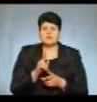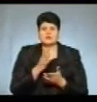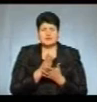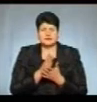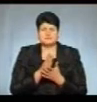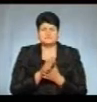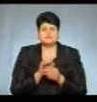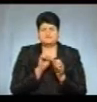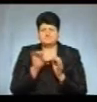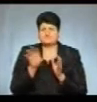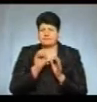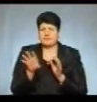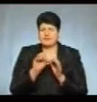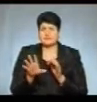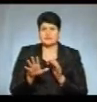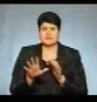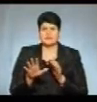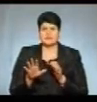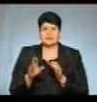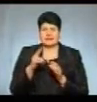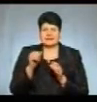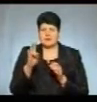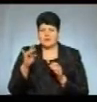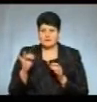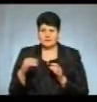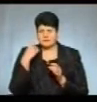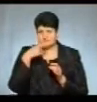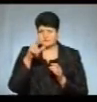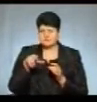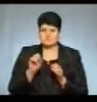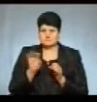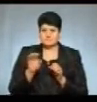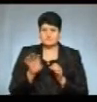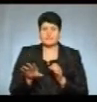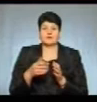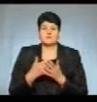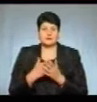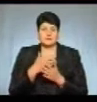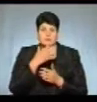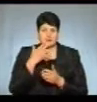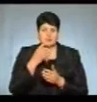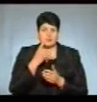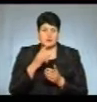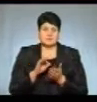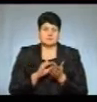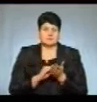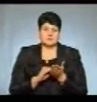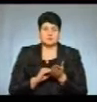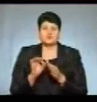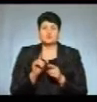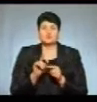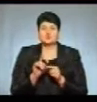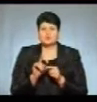витік персональних даних, зокрема і консультант з кібербезпеки Ігор Папишев неодноразово на своїй сторінці повідомляє про те,